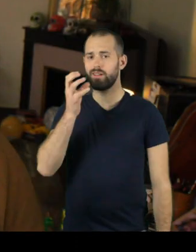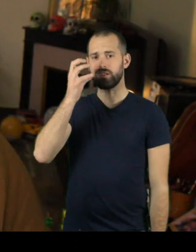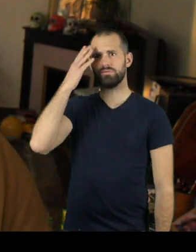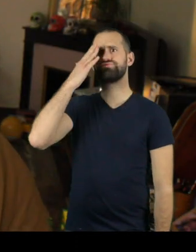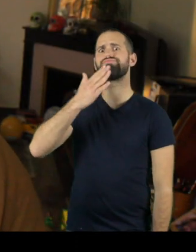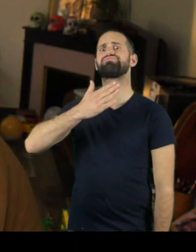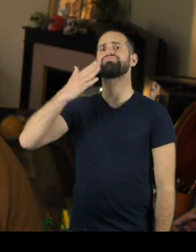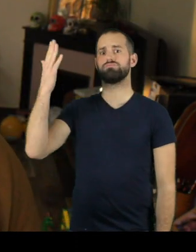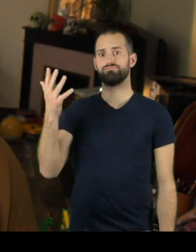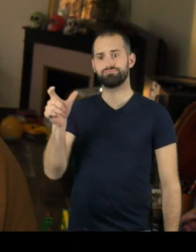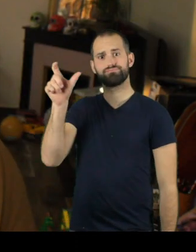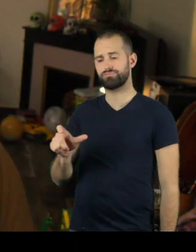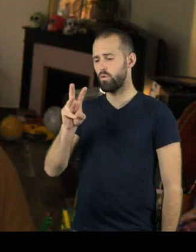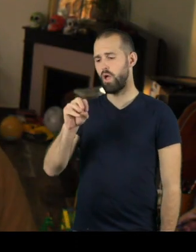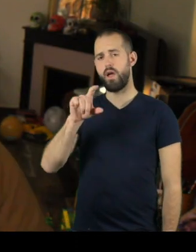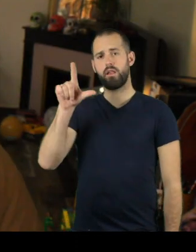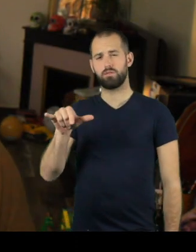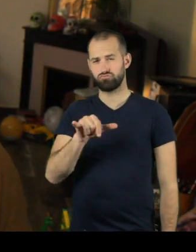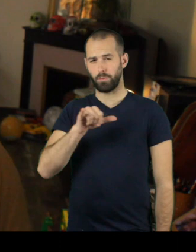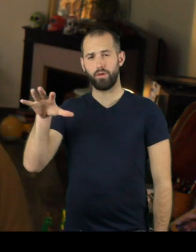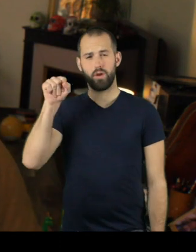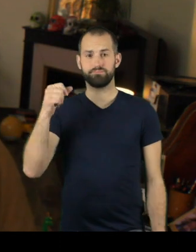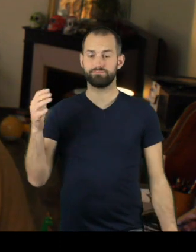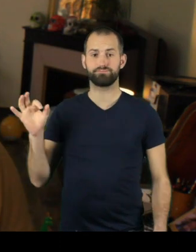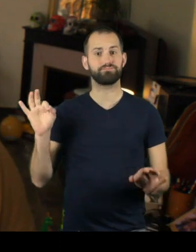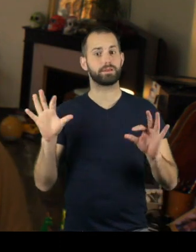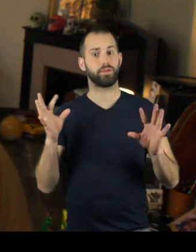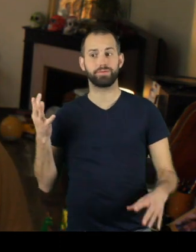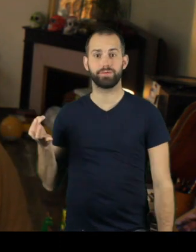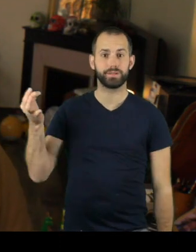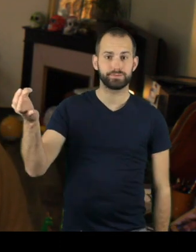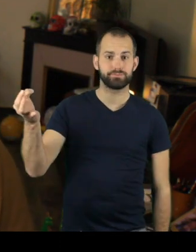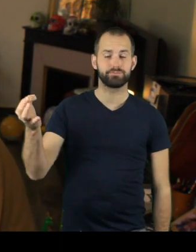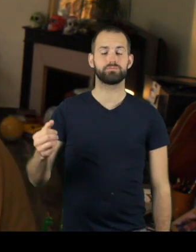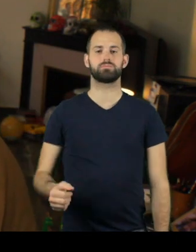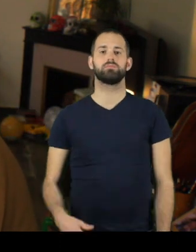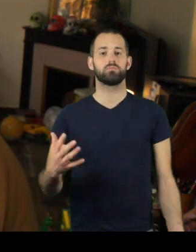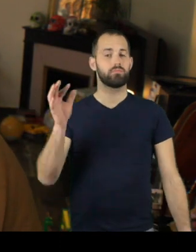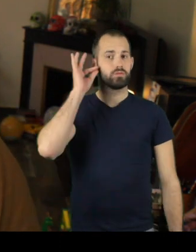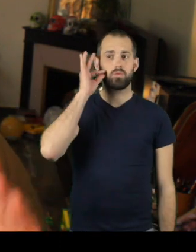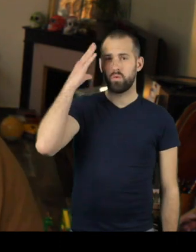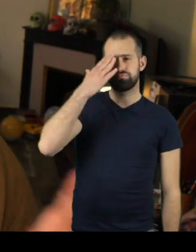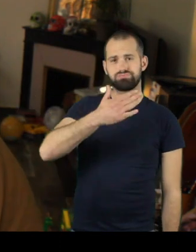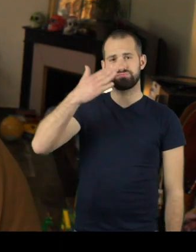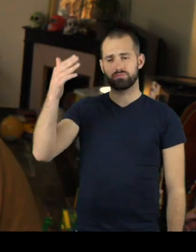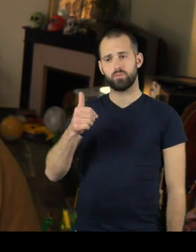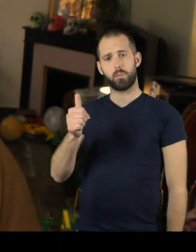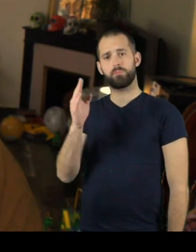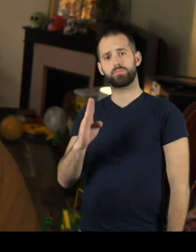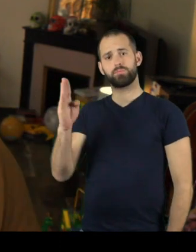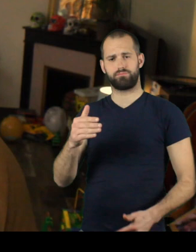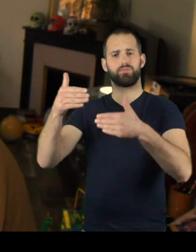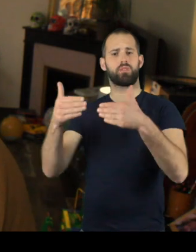L'histoire raconte qu'il n'aurait jamais été réellement au courant de la renommée de son cri. Ça, personne ne peut le prouver. Toujours est-il que, à sa mort, Ben Burtt